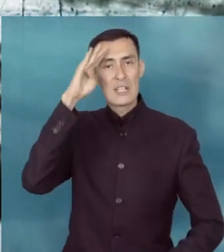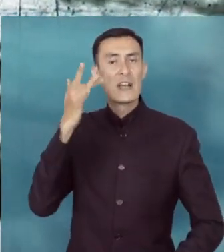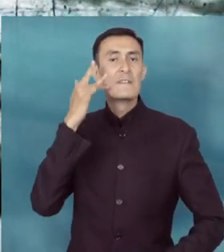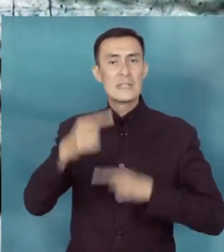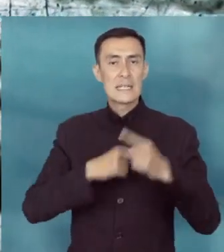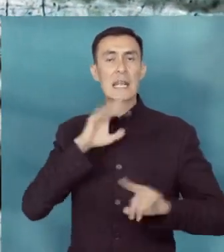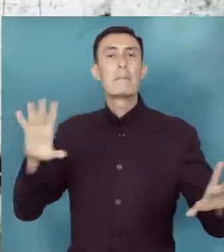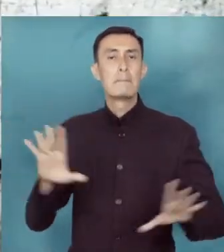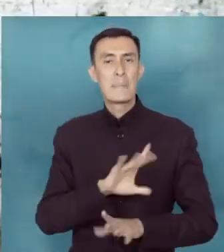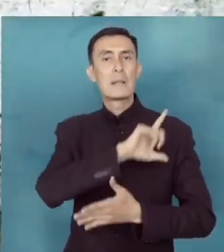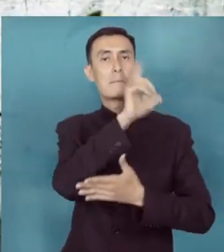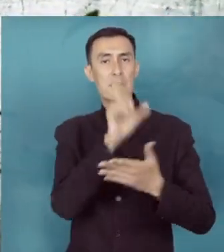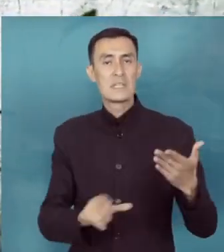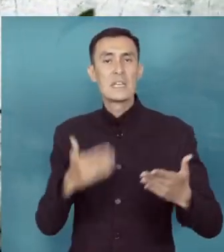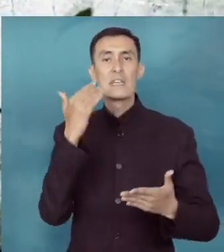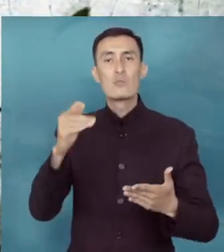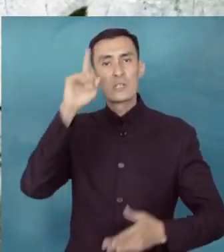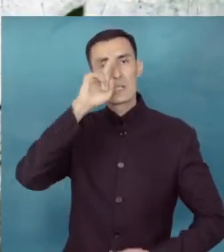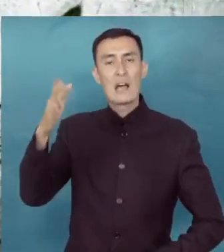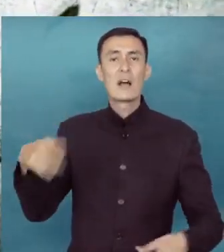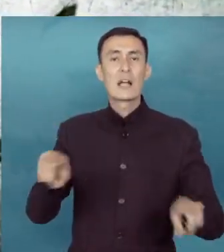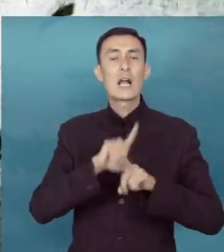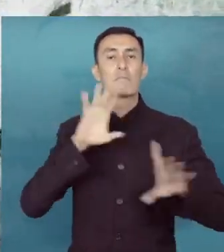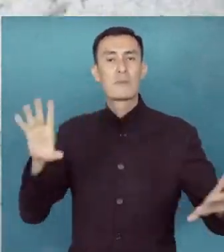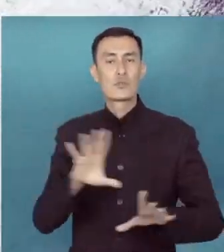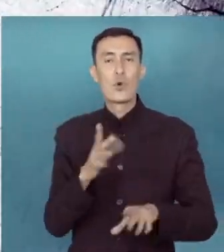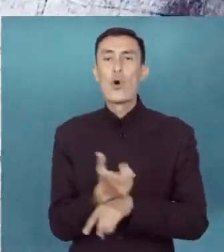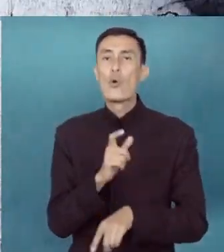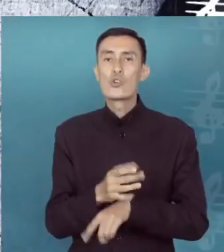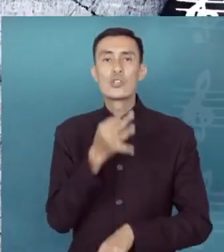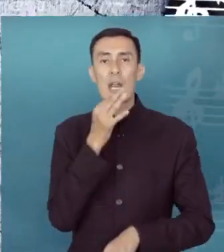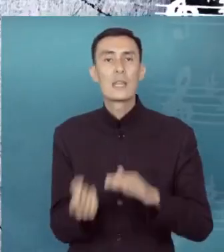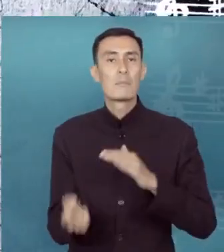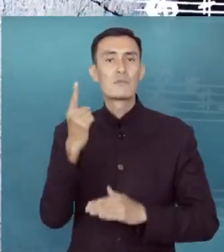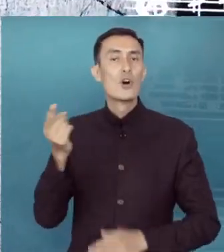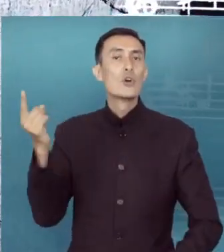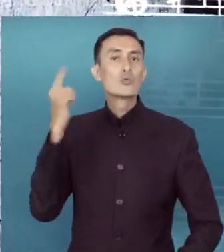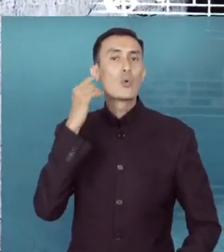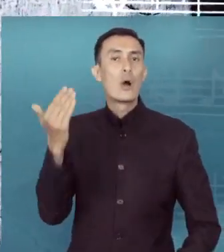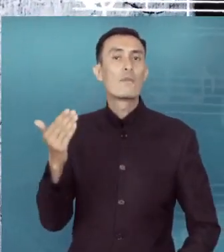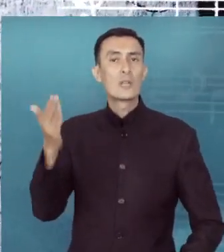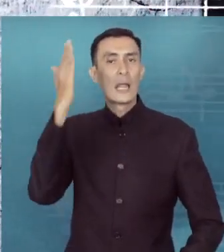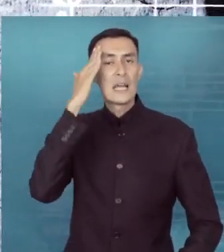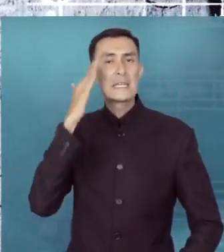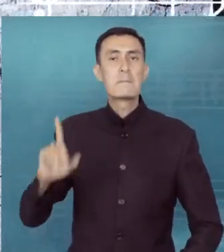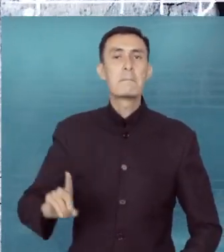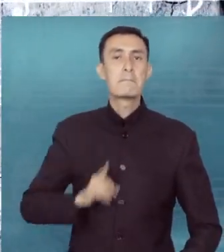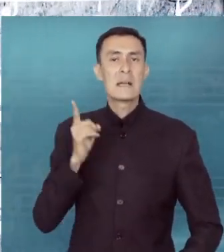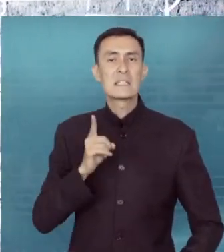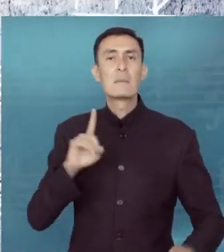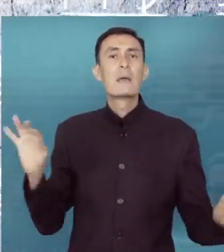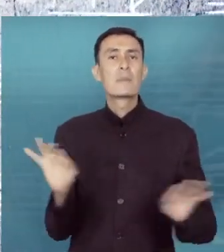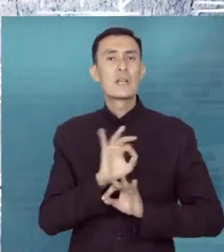был мальчик, он всегда пел песни, и поэтому слава к нему, как к певцу, пришла очень рано. Слух о таланте Амре и